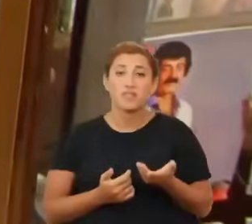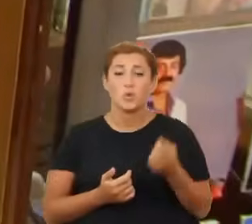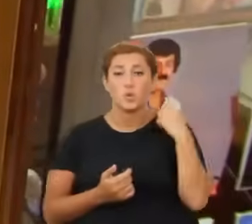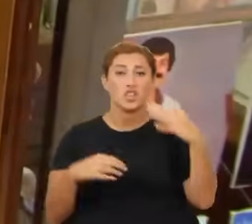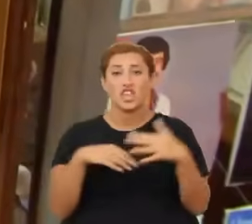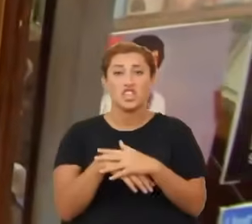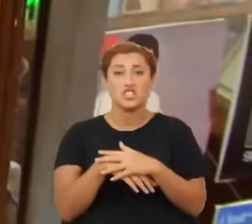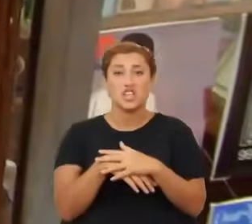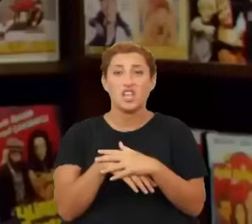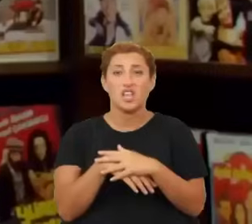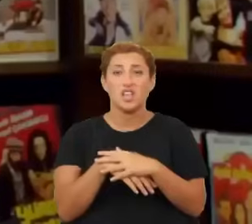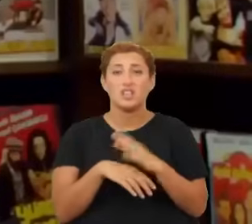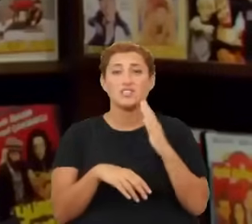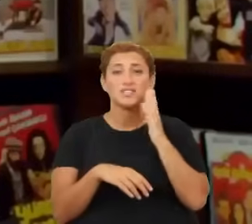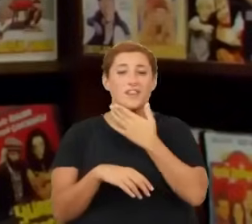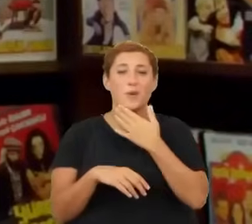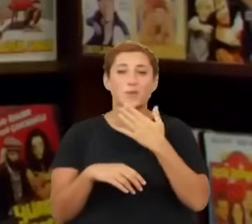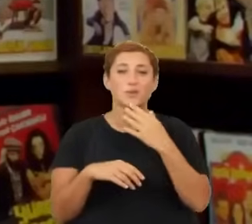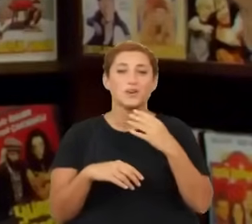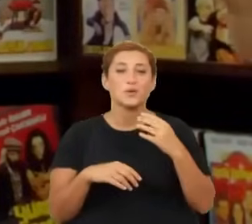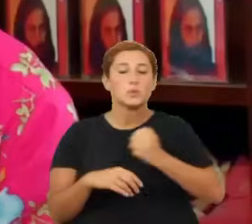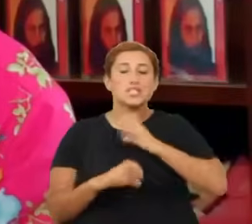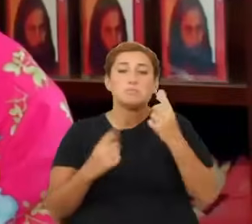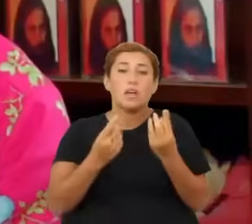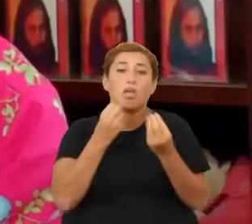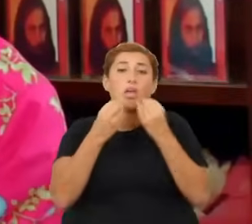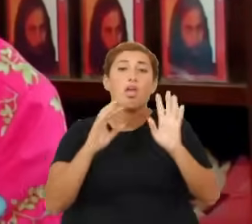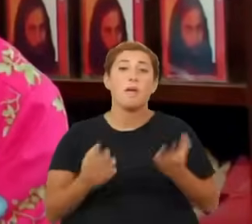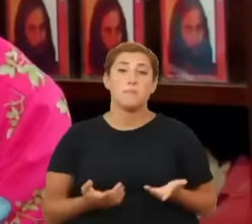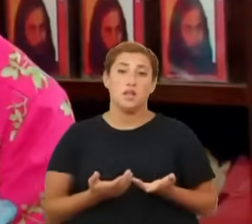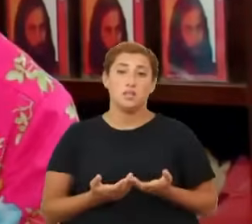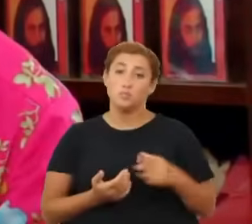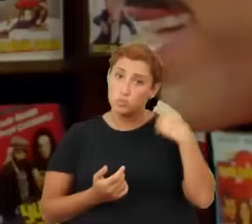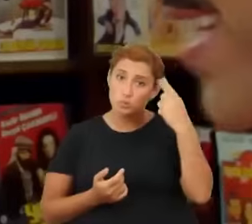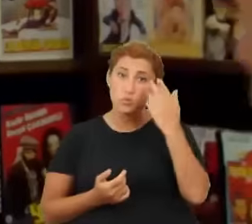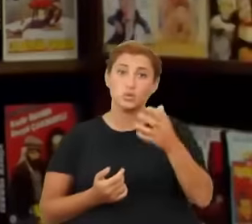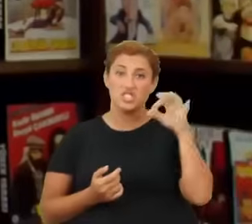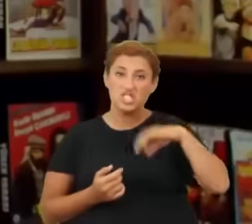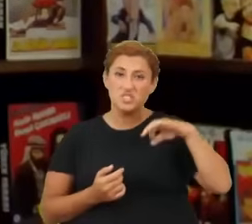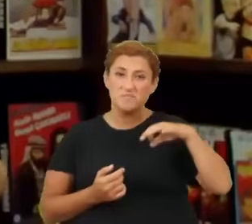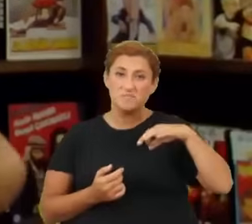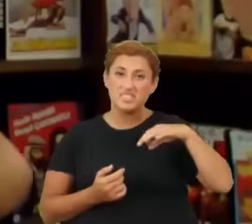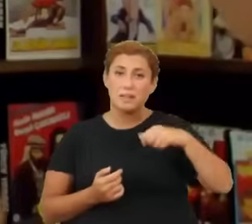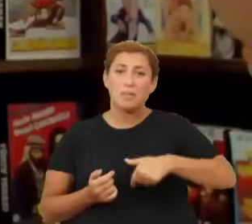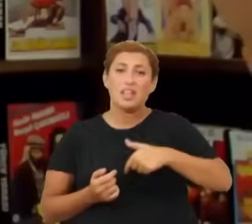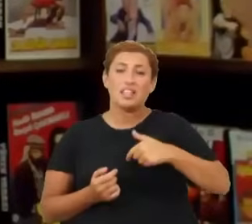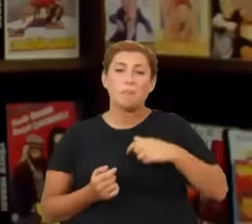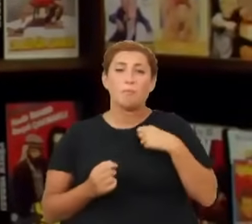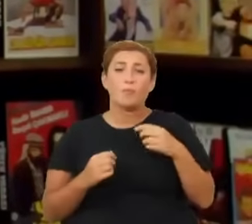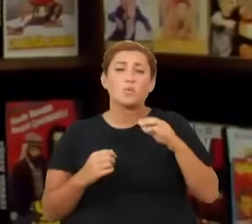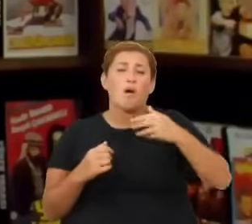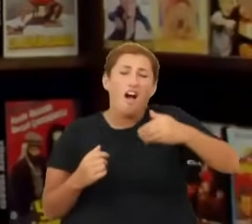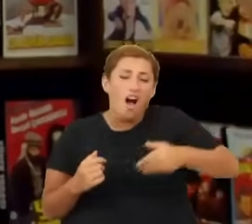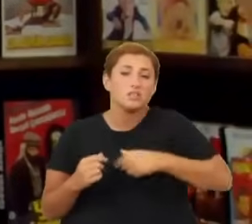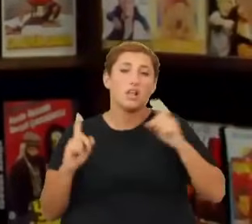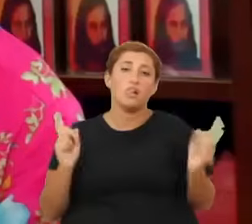dün gece... Sahurda üzüntümden hiçbir şey yiyemedim abi, yani düşün yani şu an midem sırtıma yapıştı, o